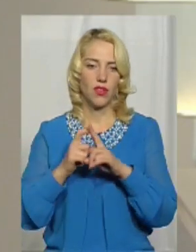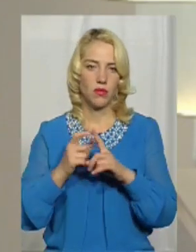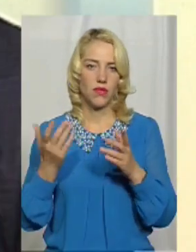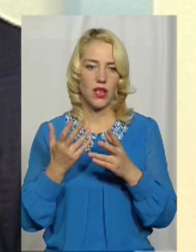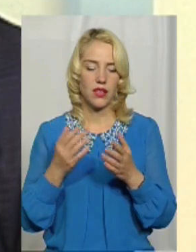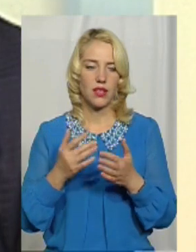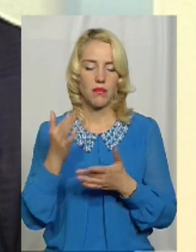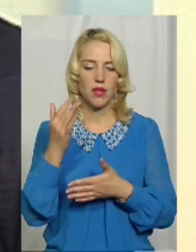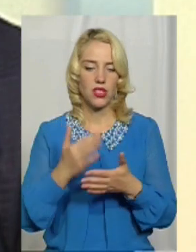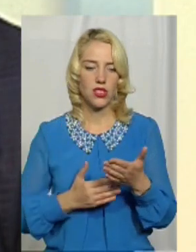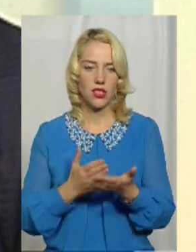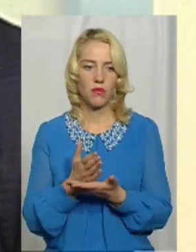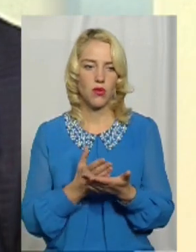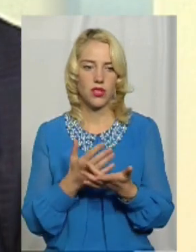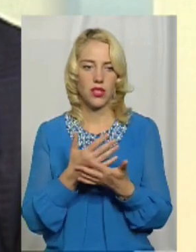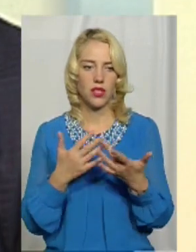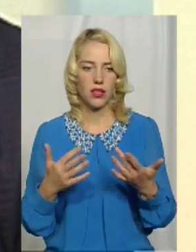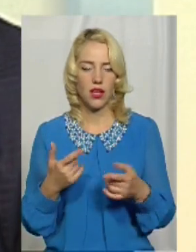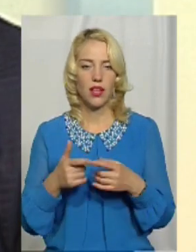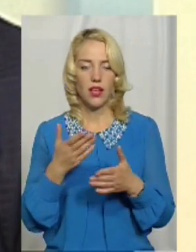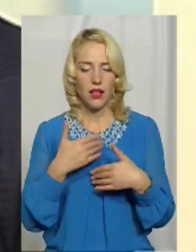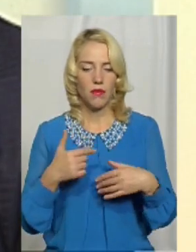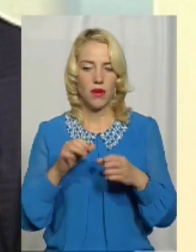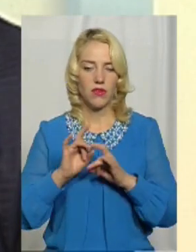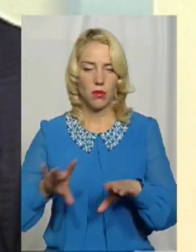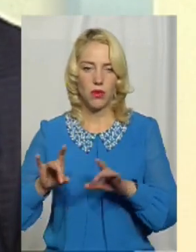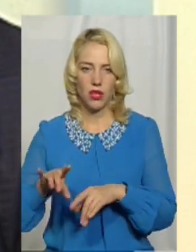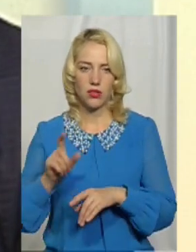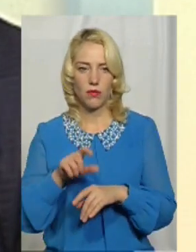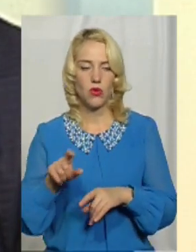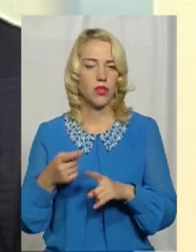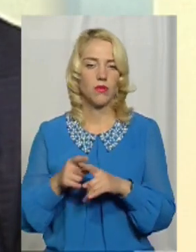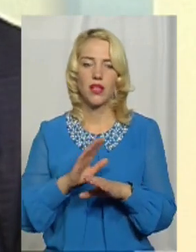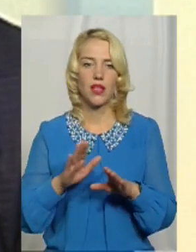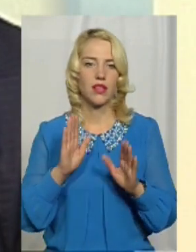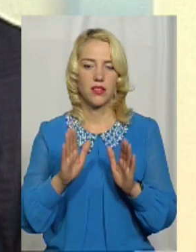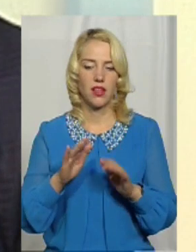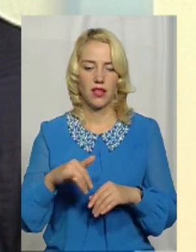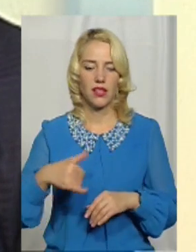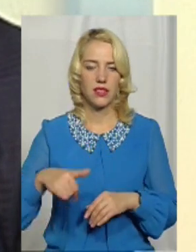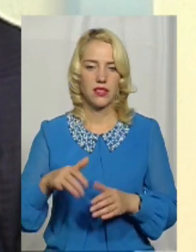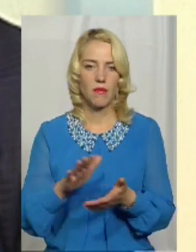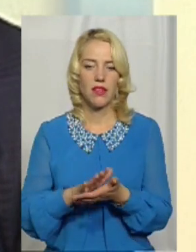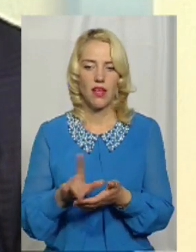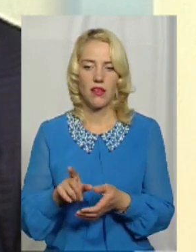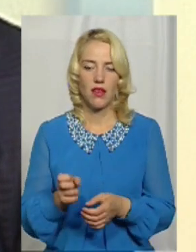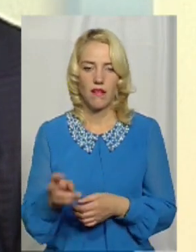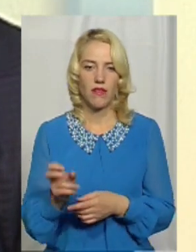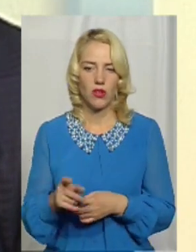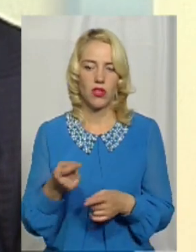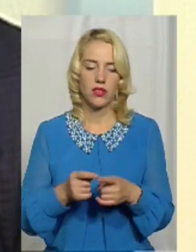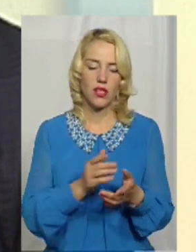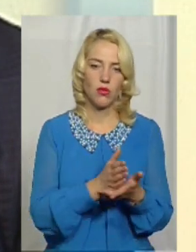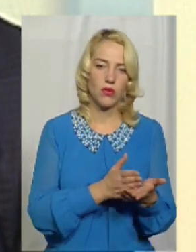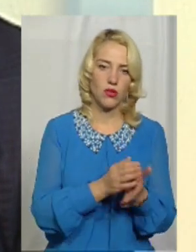якій перечислені послуги платні і так далі. От. І ми вже тоді пояснюємо, що це не тільки відро сміття, яке ви виносите, а це і